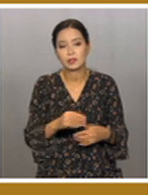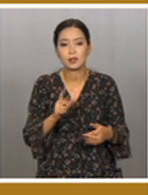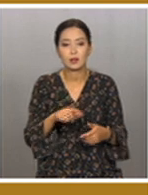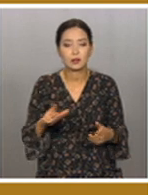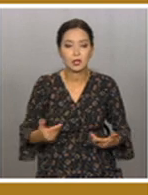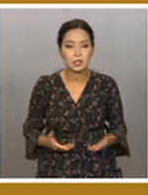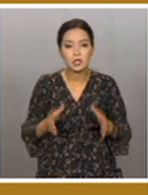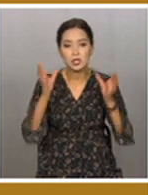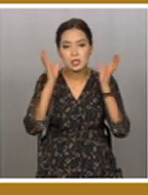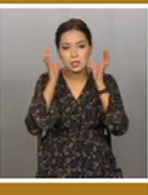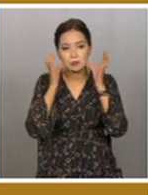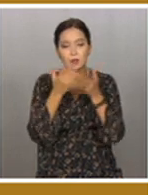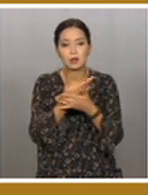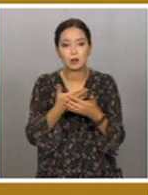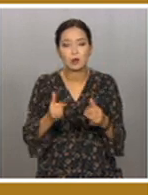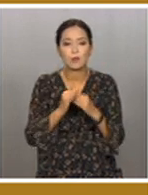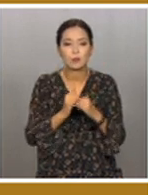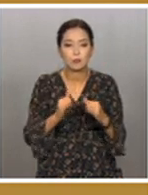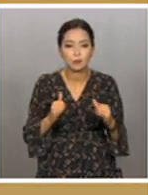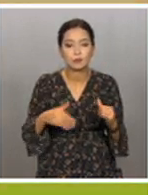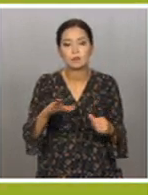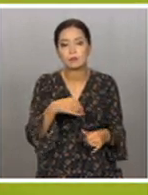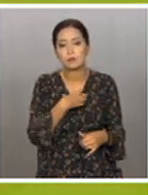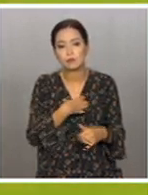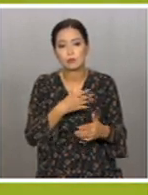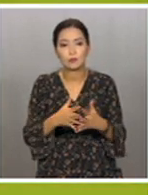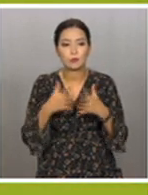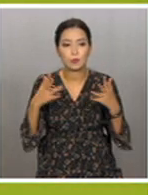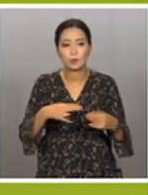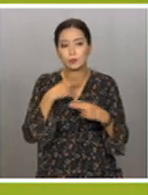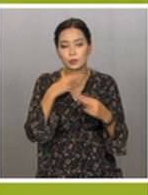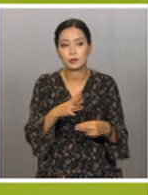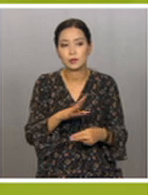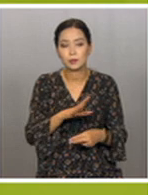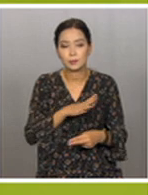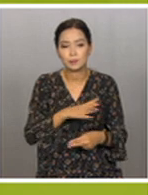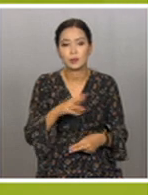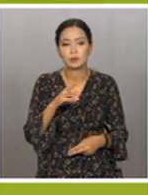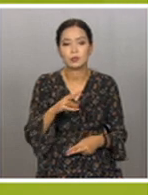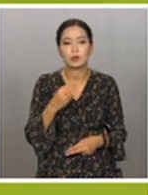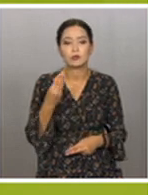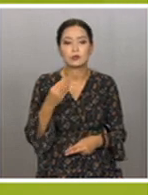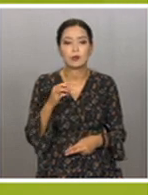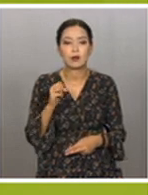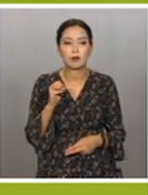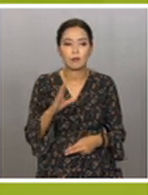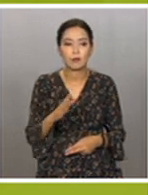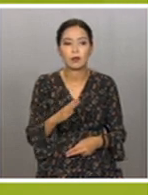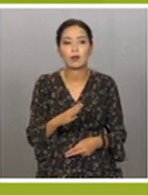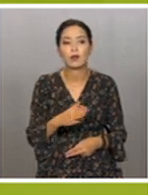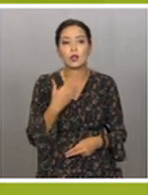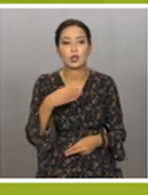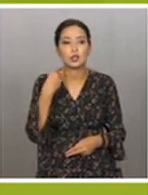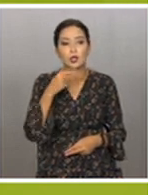ислам дінін ұстанушылардың мүддесін басты назарға қойды. Мұстафа Шоқай: «Күллі түрік халқының